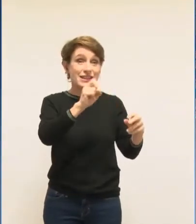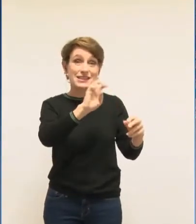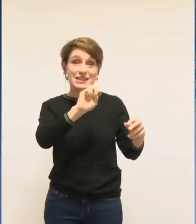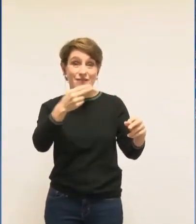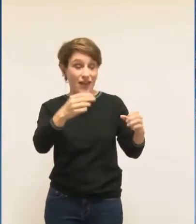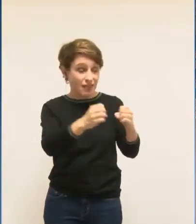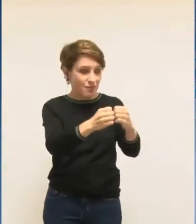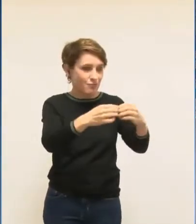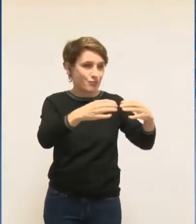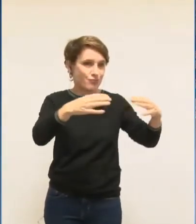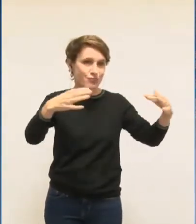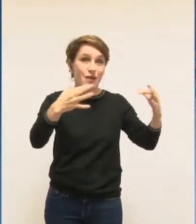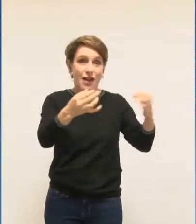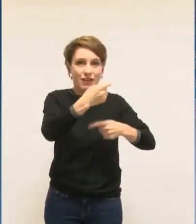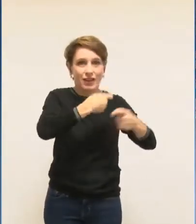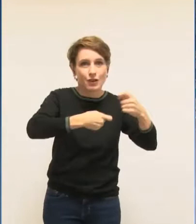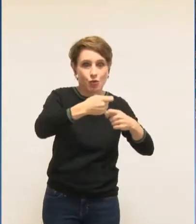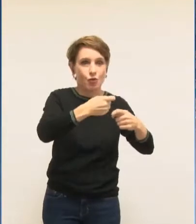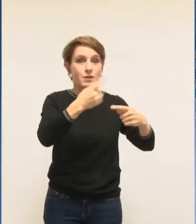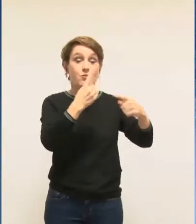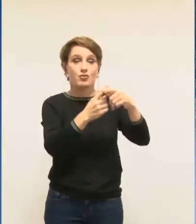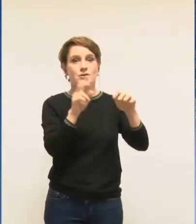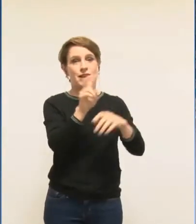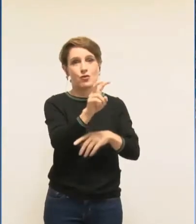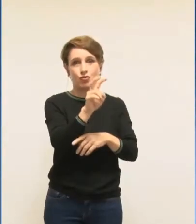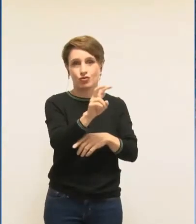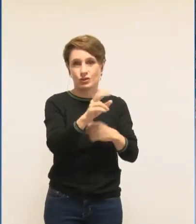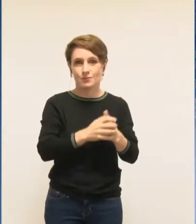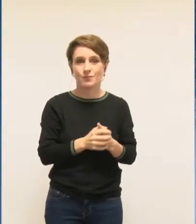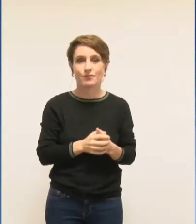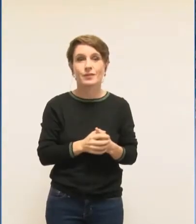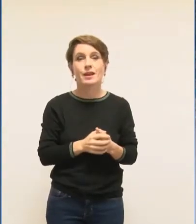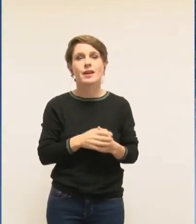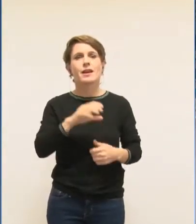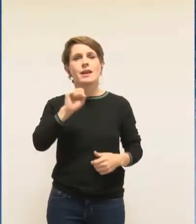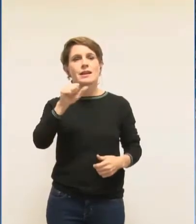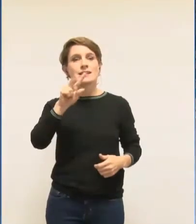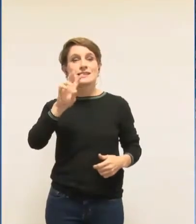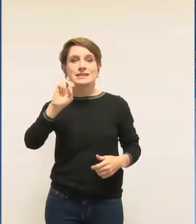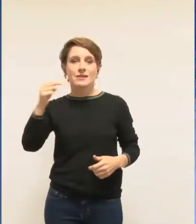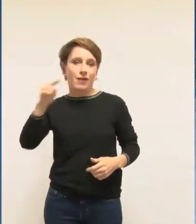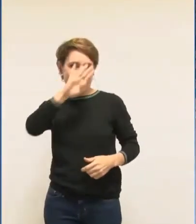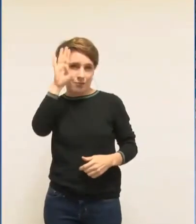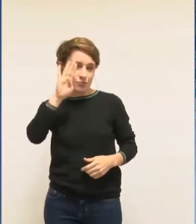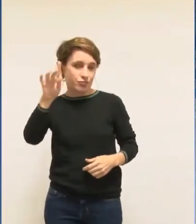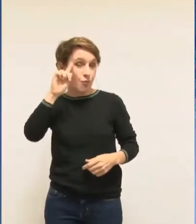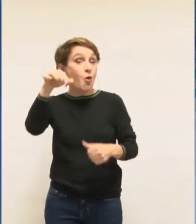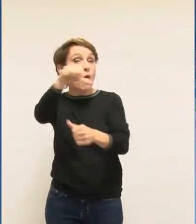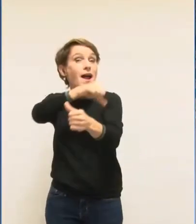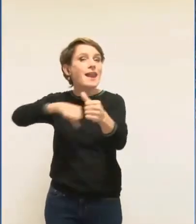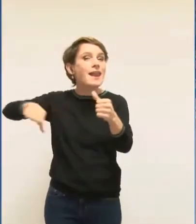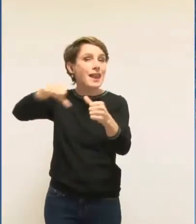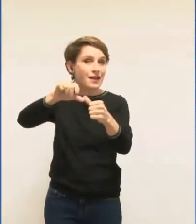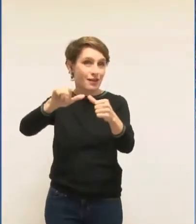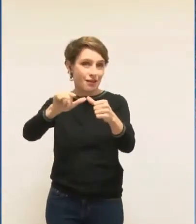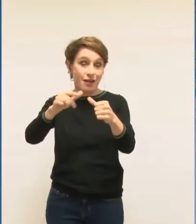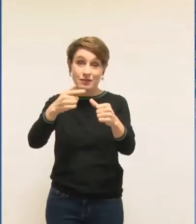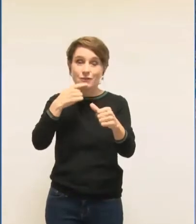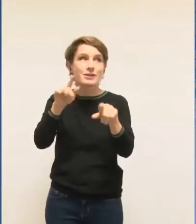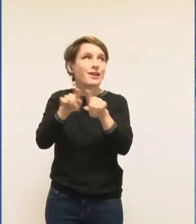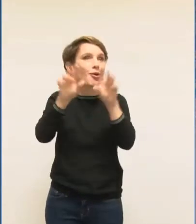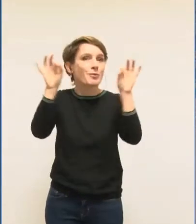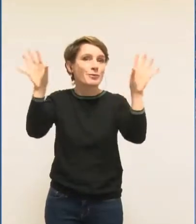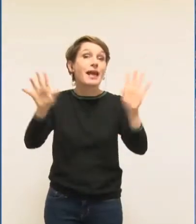développement économique et écologique. Sévanne et son lac, véritable mer intérieure de